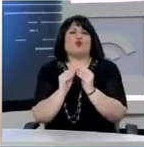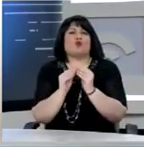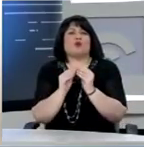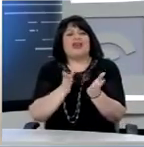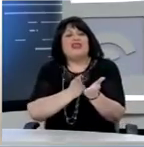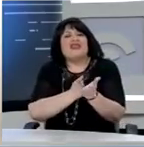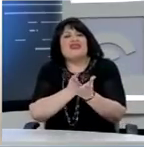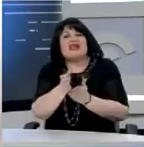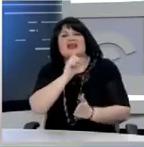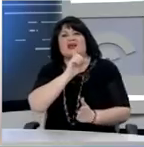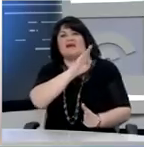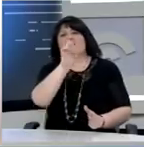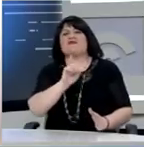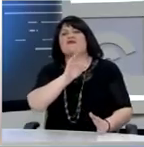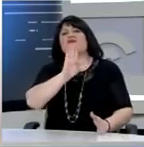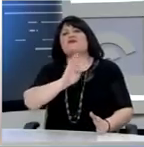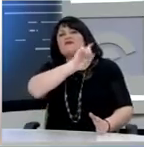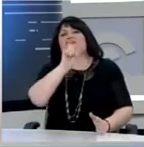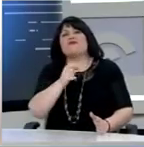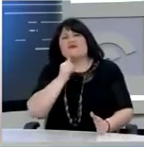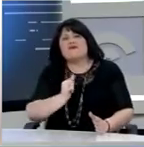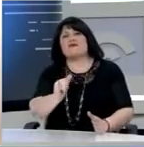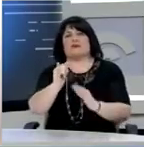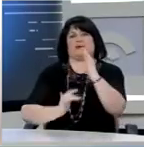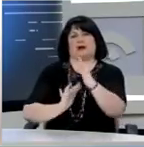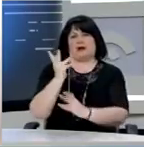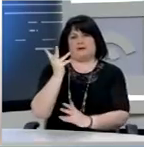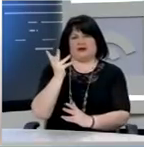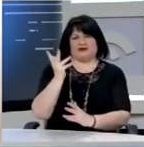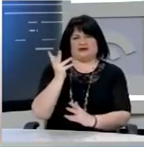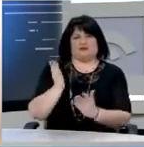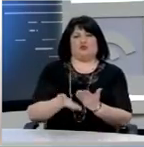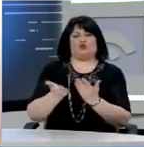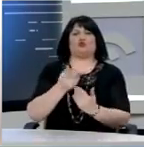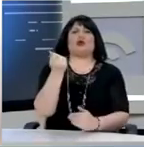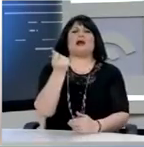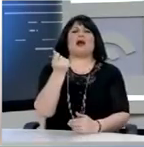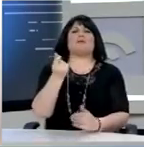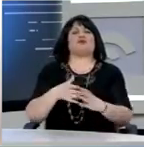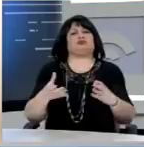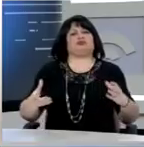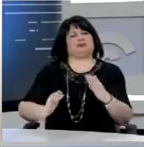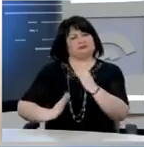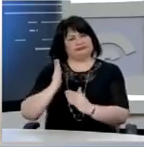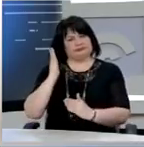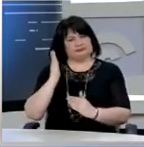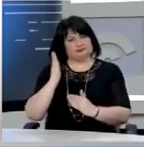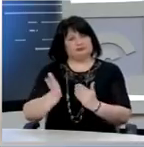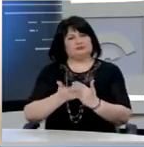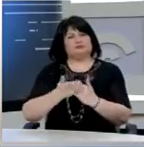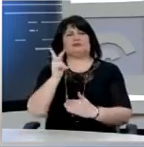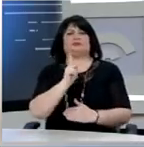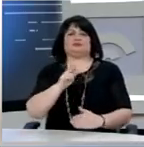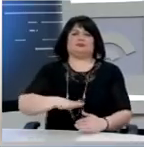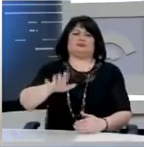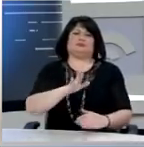και βιώσιμης ανάπτυξης, συμβάλλοντας στην οικονομική μεγέθυνση και στηρίζοντας ταυτόχρονα την κοινωνική και περιφερειακή